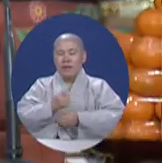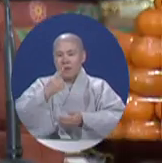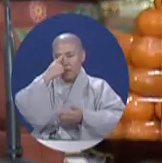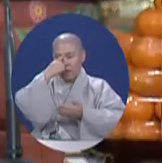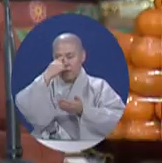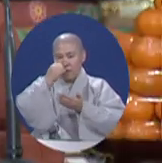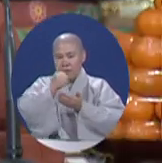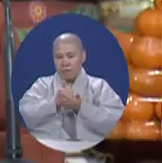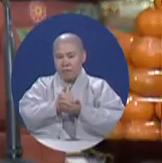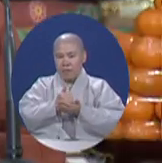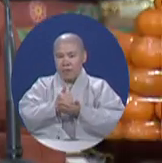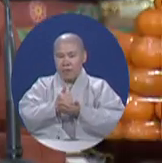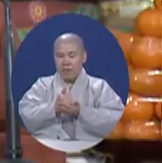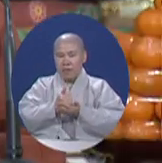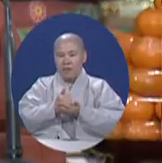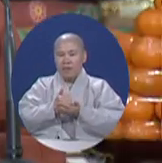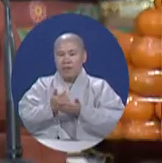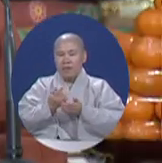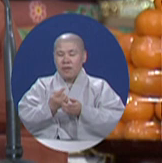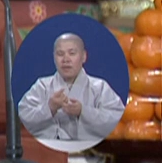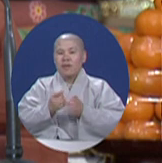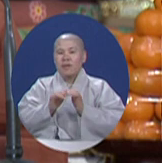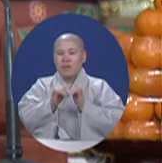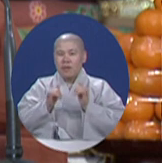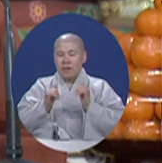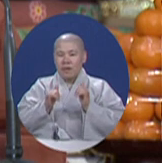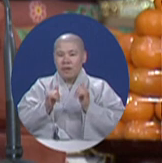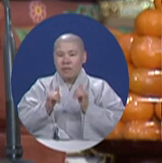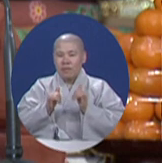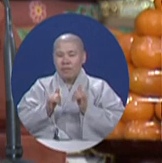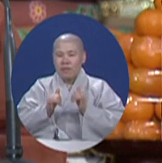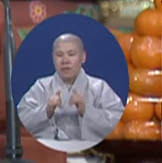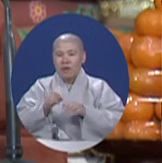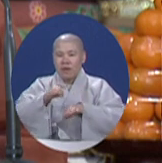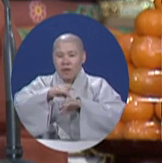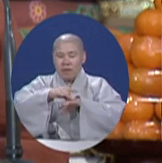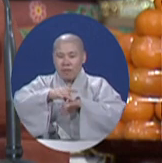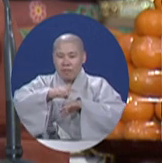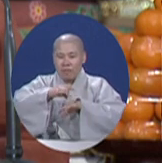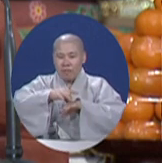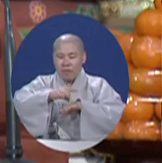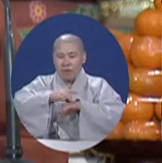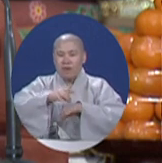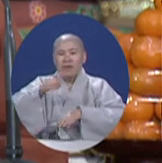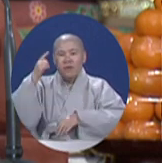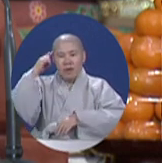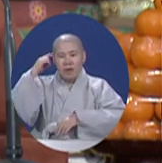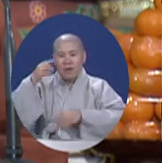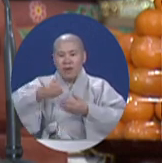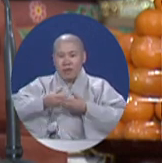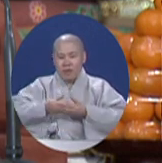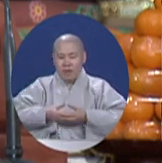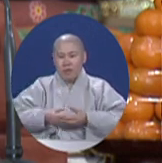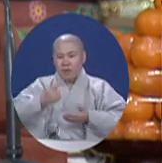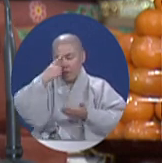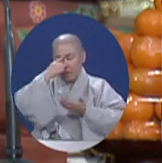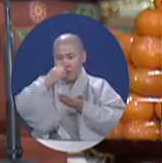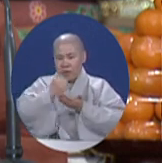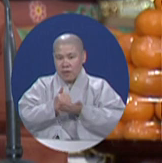스님으로 그 대중의 뼈를 삼는다. 위지골이라. 선정승은